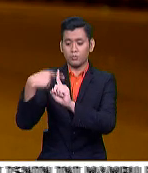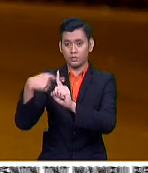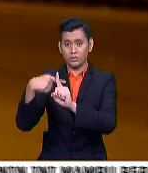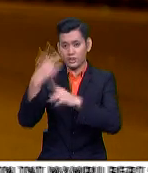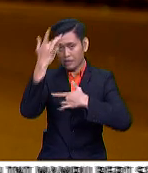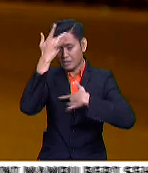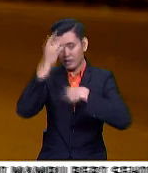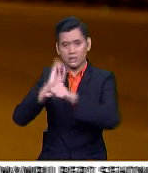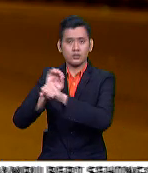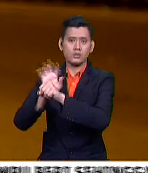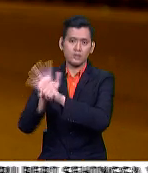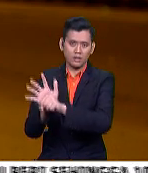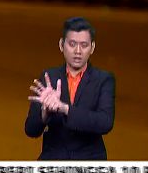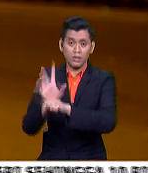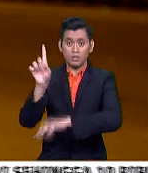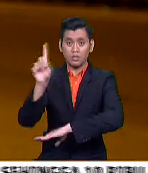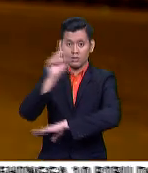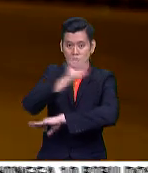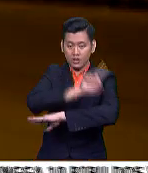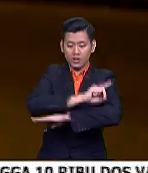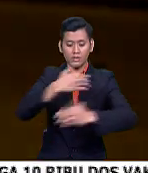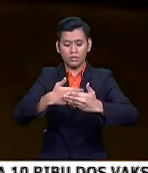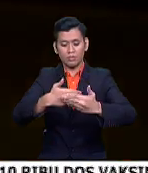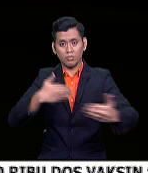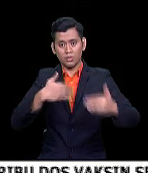COVID-19 sehari sebelum sambutan Aidilfitri yang lalu.